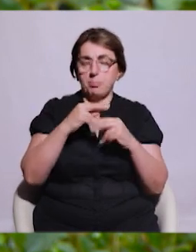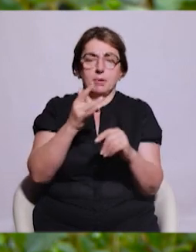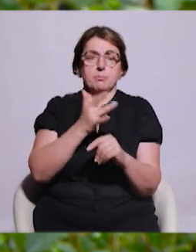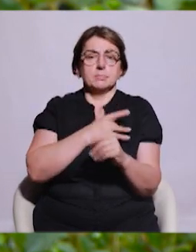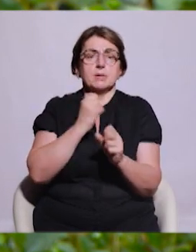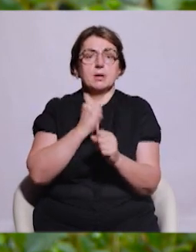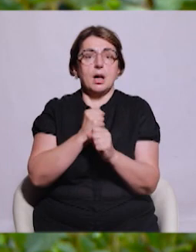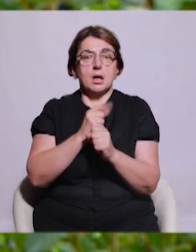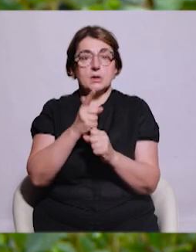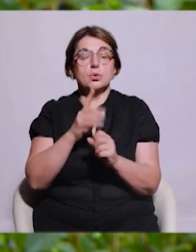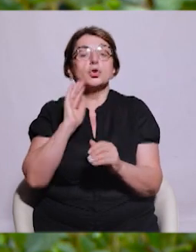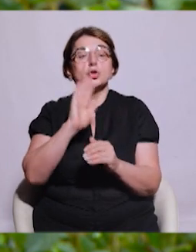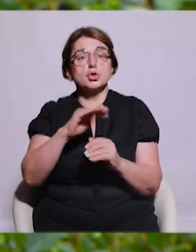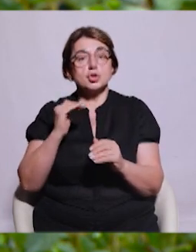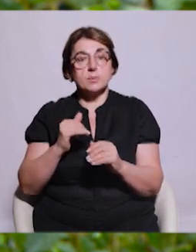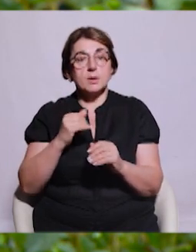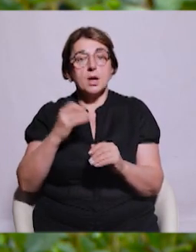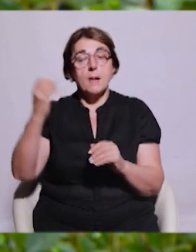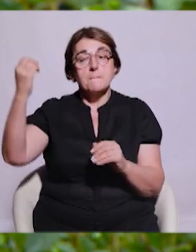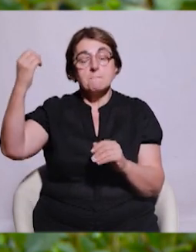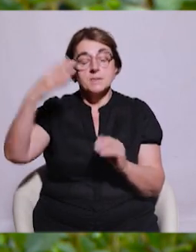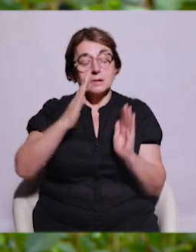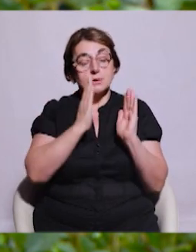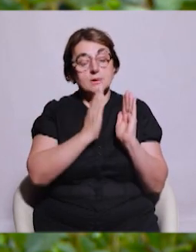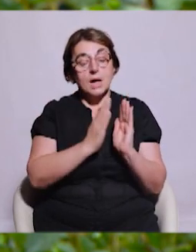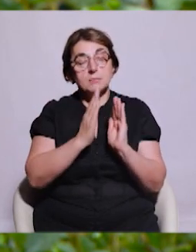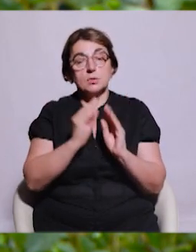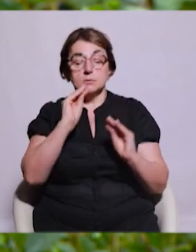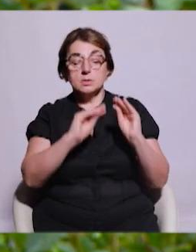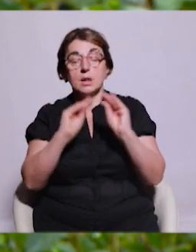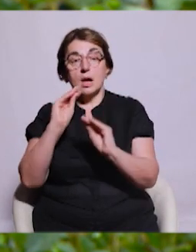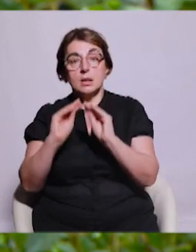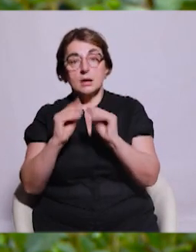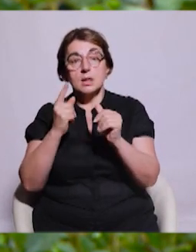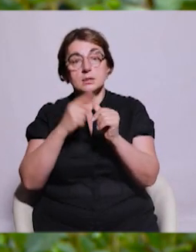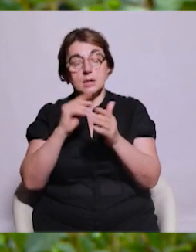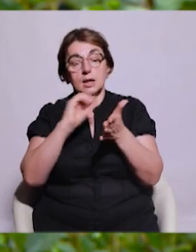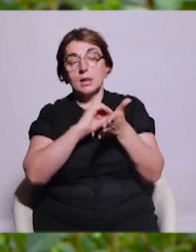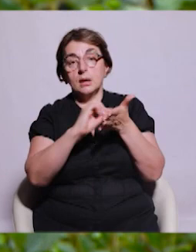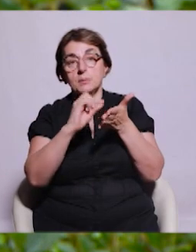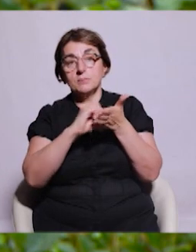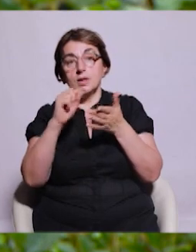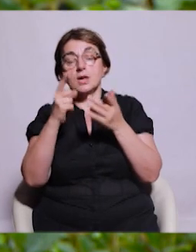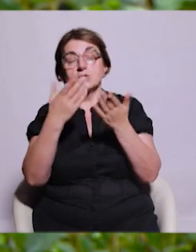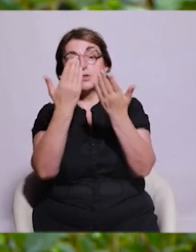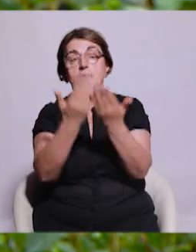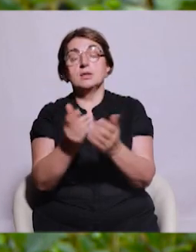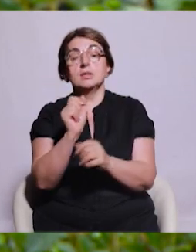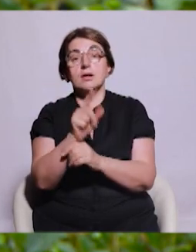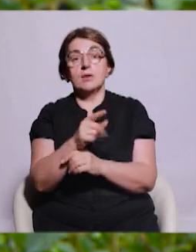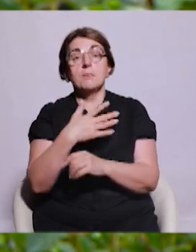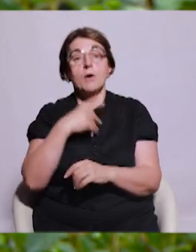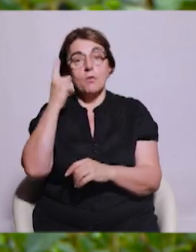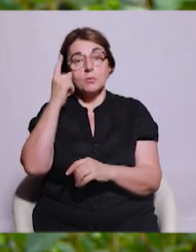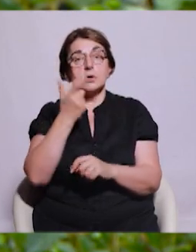მიამსგავსოთ ისინი პლანეტებს, შემდეგ მზიდან სწორი თანმიმდევრობით დაალაგეთ სახელებს მიაწერეთ და ეს იქნება თქვენი